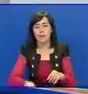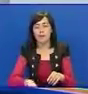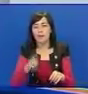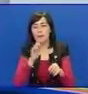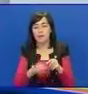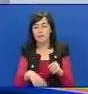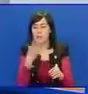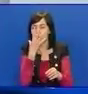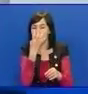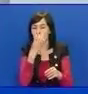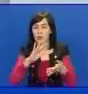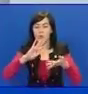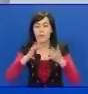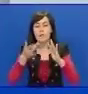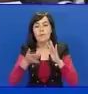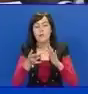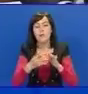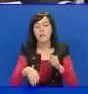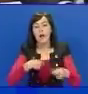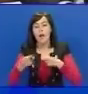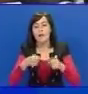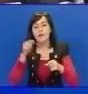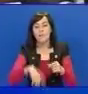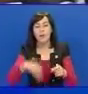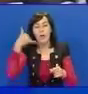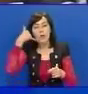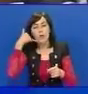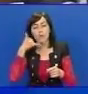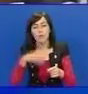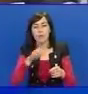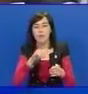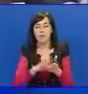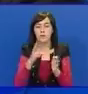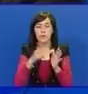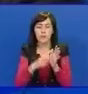сүйретке түсіріп, WhatsApp желісі арқылы әкімшіліктің мына нөмірінде тастаса болғаны